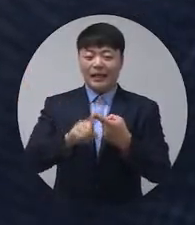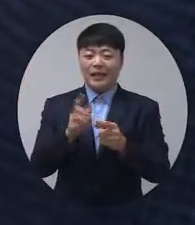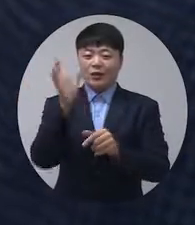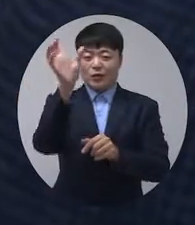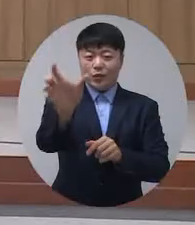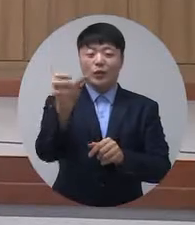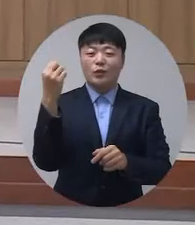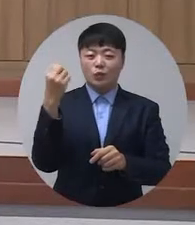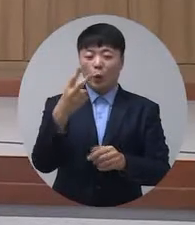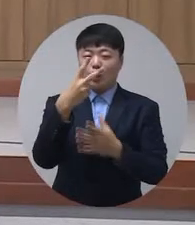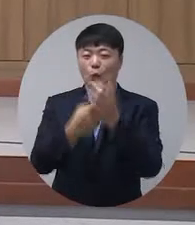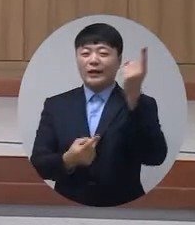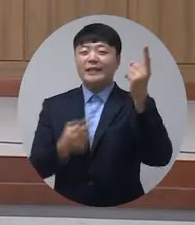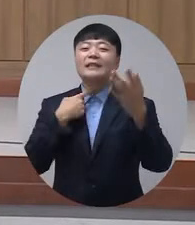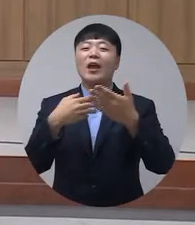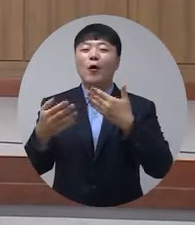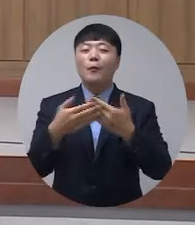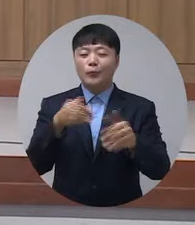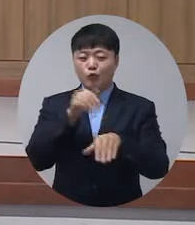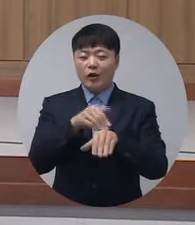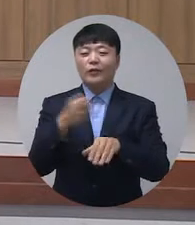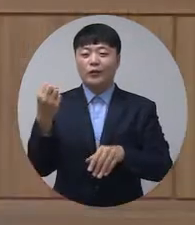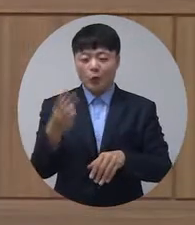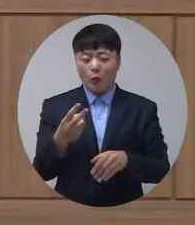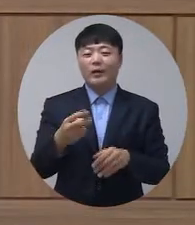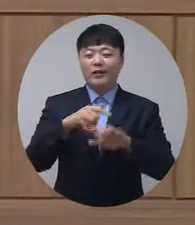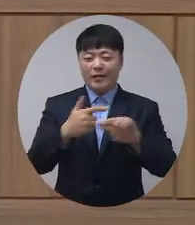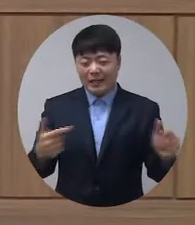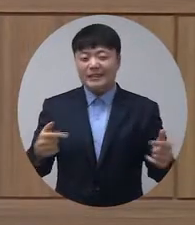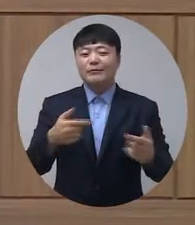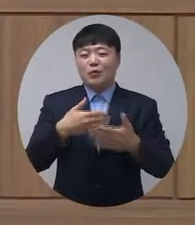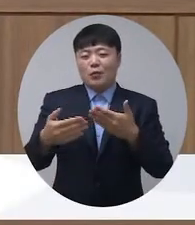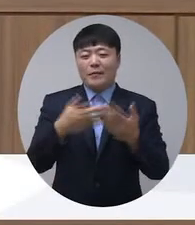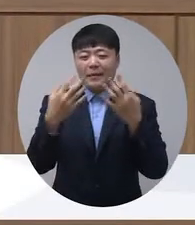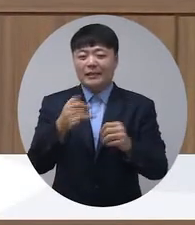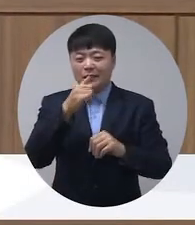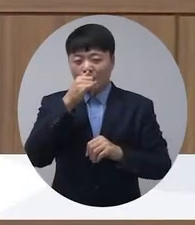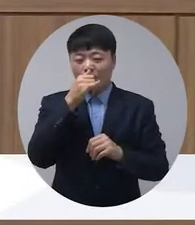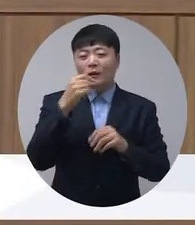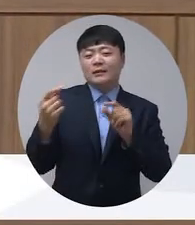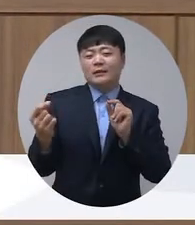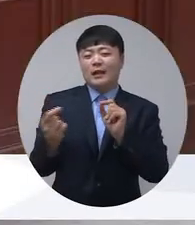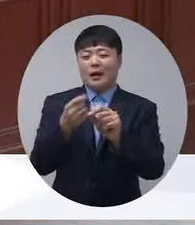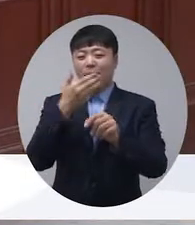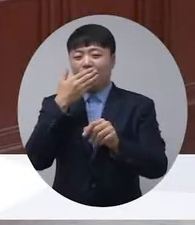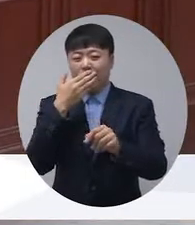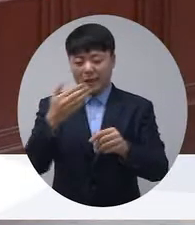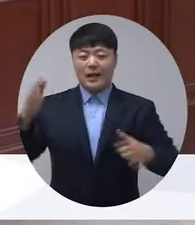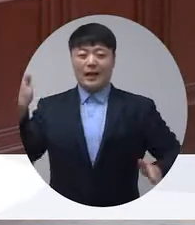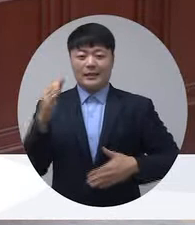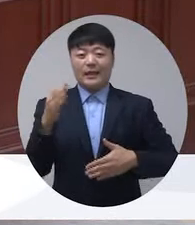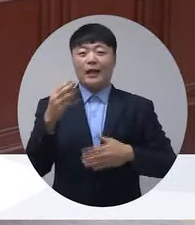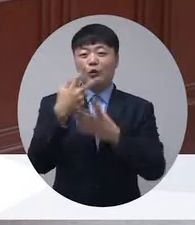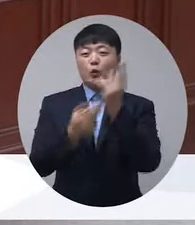초 청소년 통일 참 연수와 청소년 평화 통일 한마당 등 청소년들의 쉽게 접근할 수 있도록 다양한 청소년